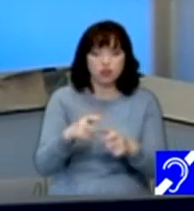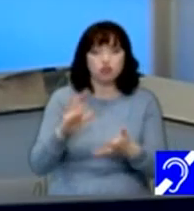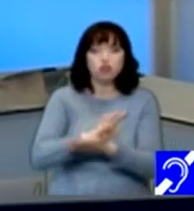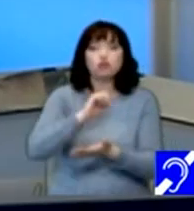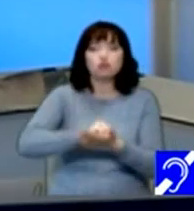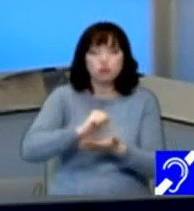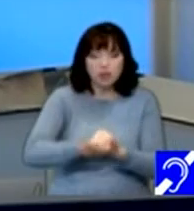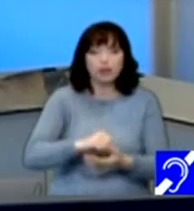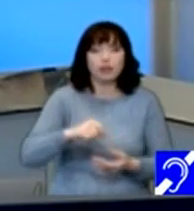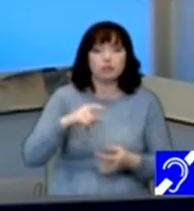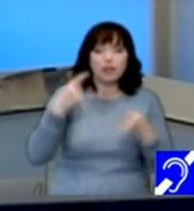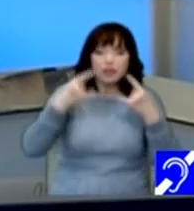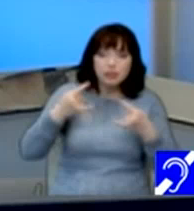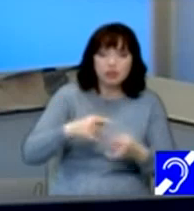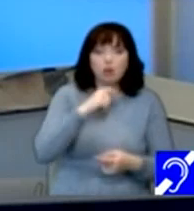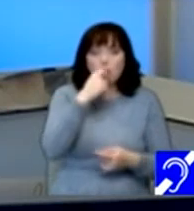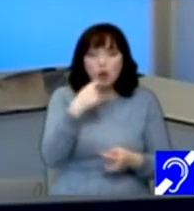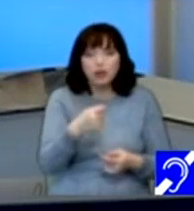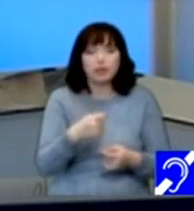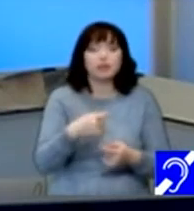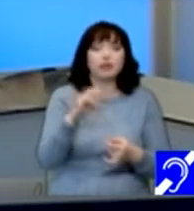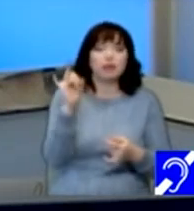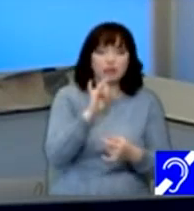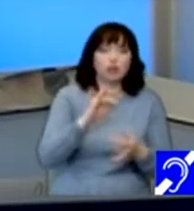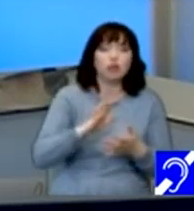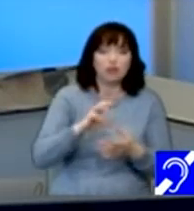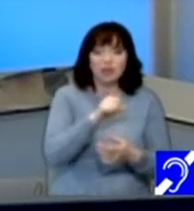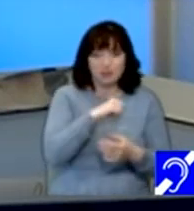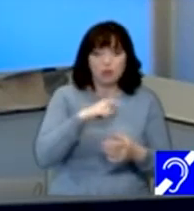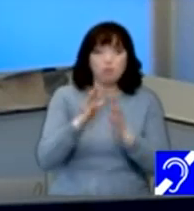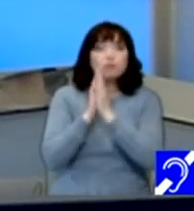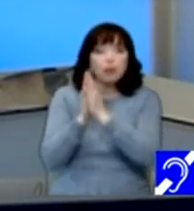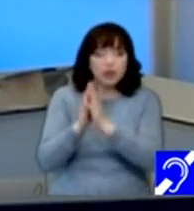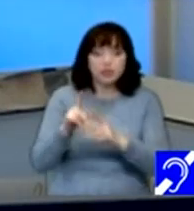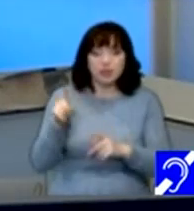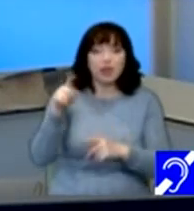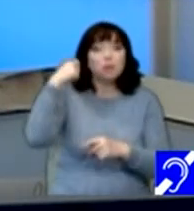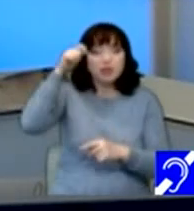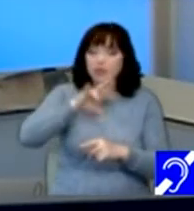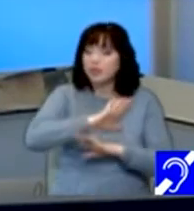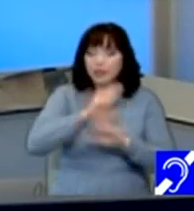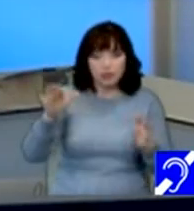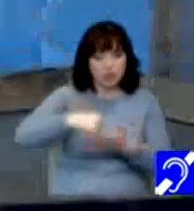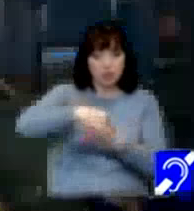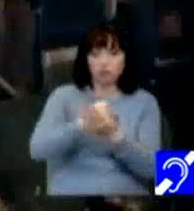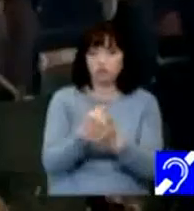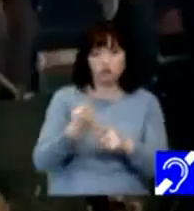reprezentanți ai societății civile și politicieni de opoziție i-au cerut președintelui să nu promulge această lege.